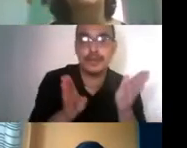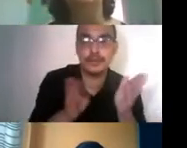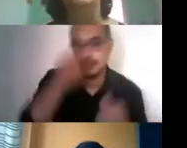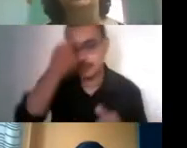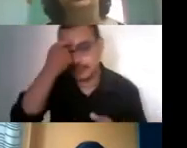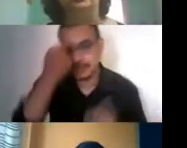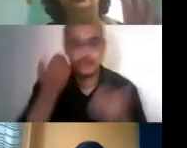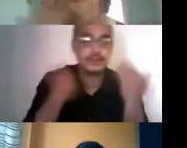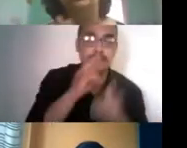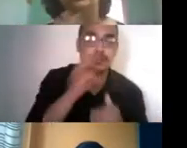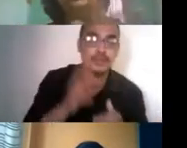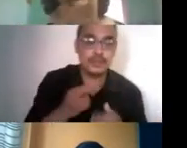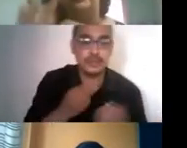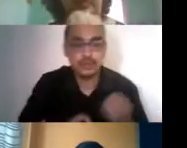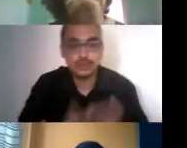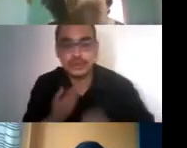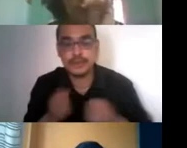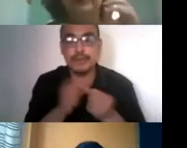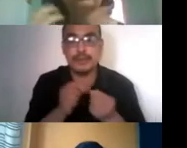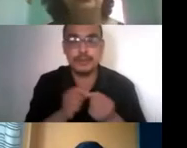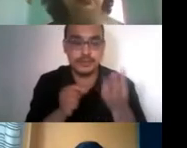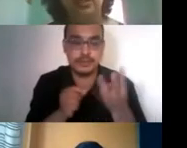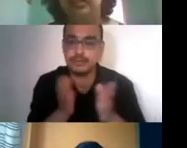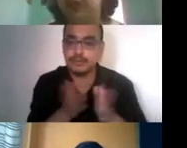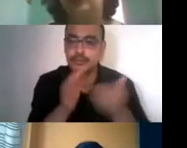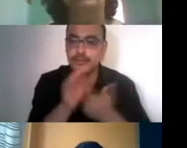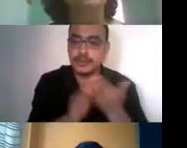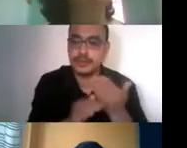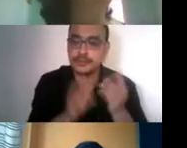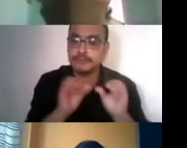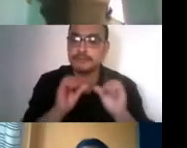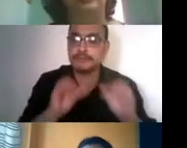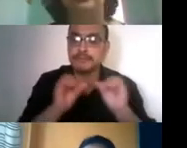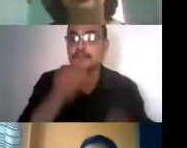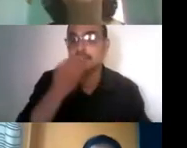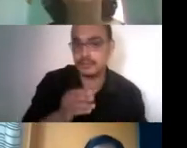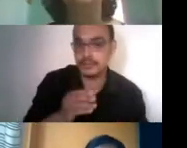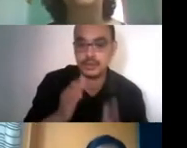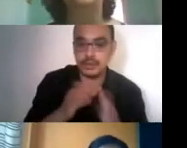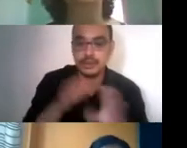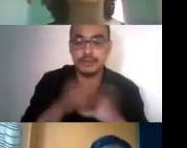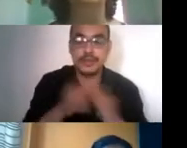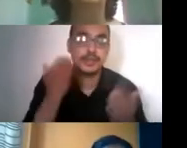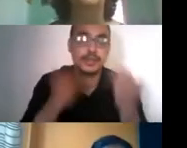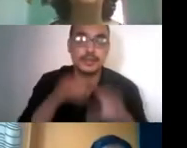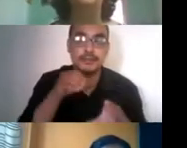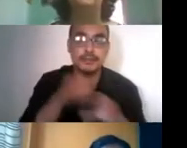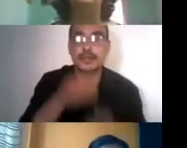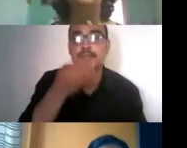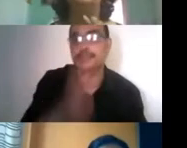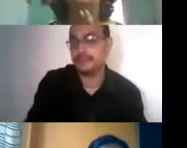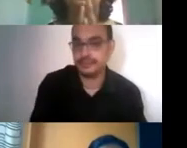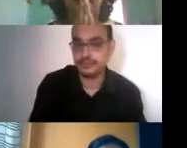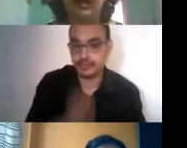र हनीमुन यो फेजबाट चाहिँ उनीहरू गुज्री नै रहेको हुन्छ, जो चाहिँ घरेलु हिंसामा परेको हुन्छ। अब